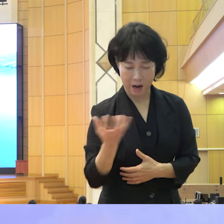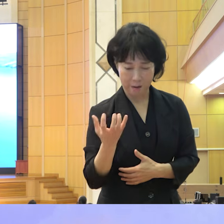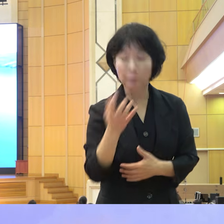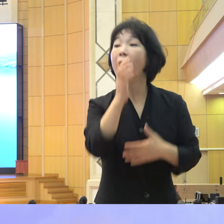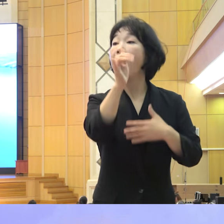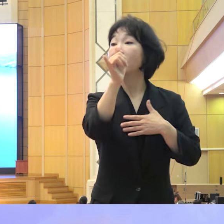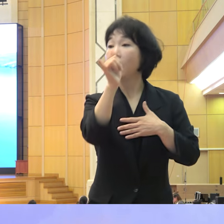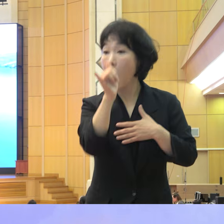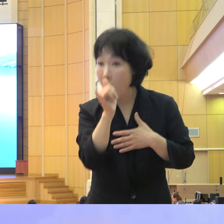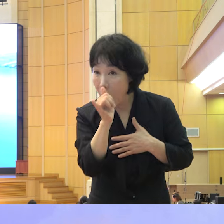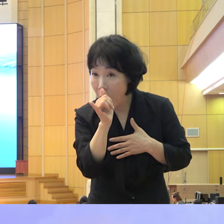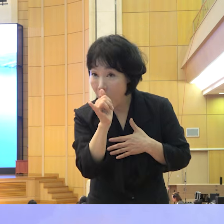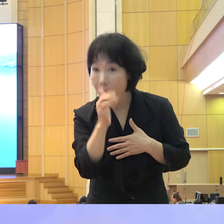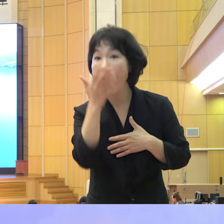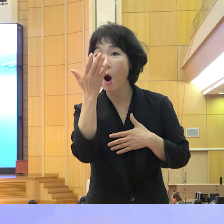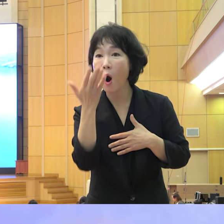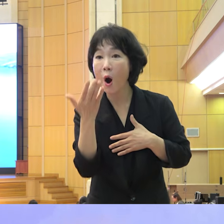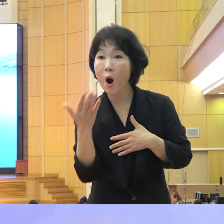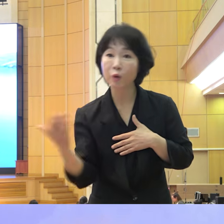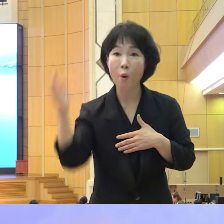아픔이 있어도